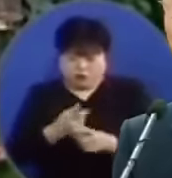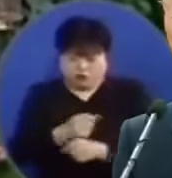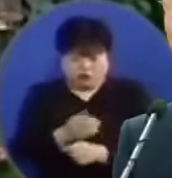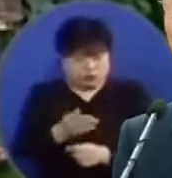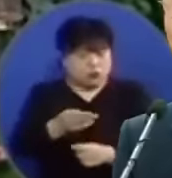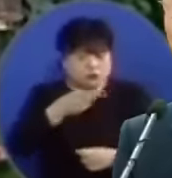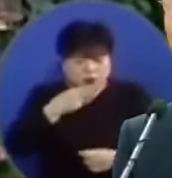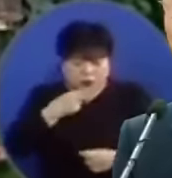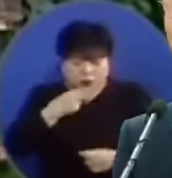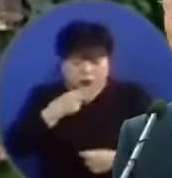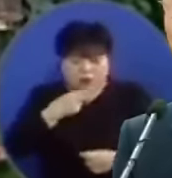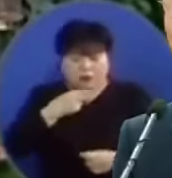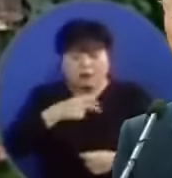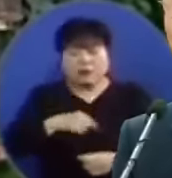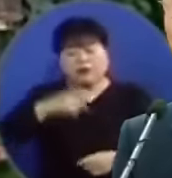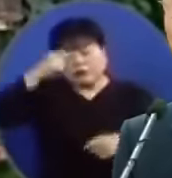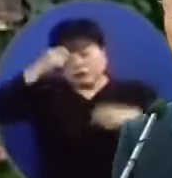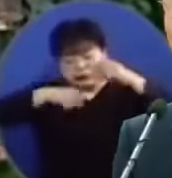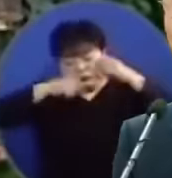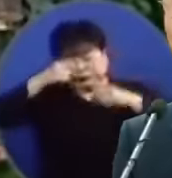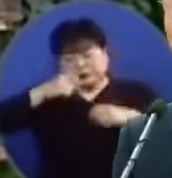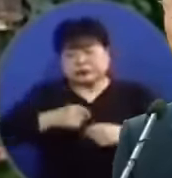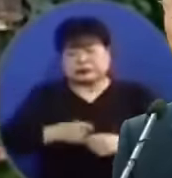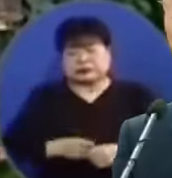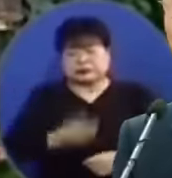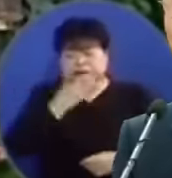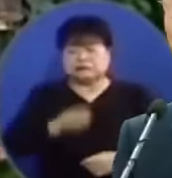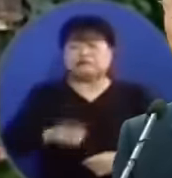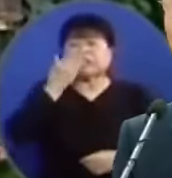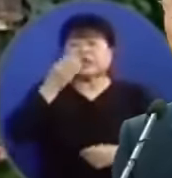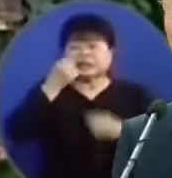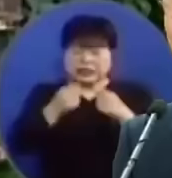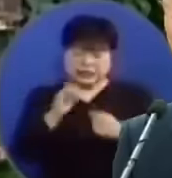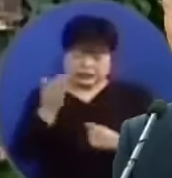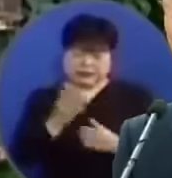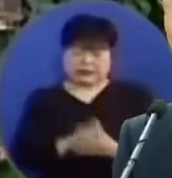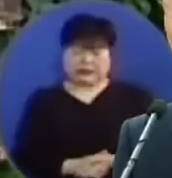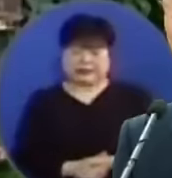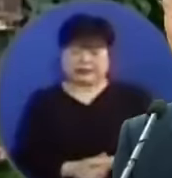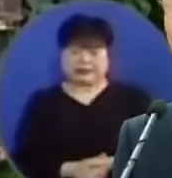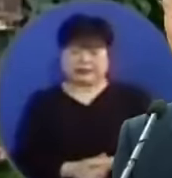용서하지 않으면 슬픔과 우울과 절망과 불행의 어두움 속에 살게 되는 것입니다.